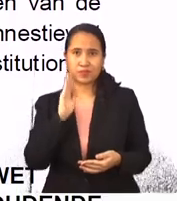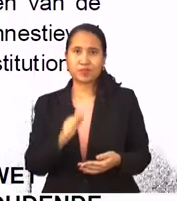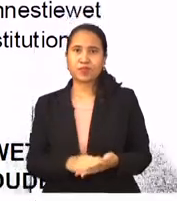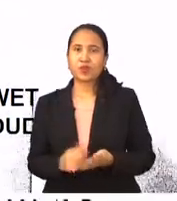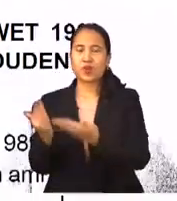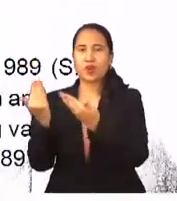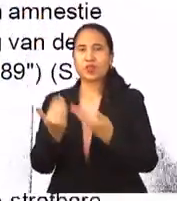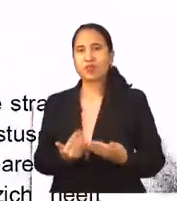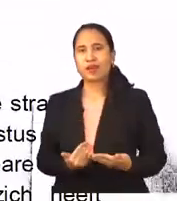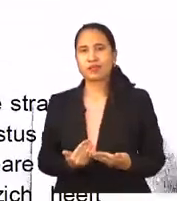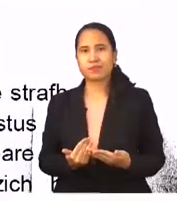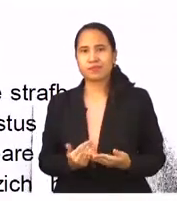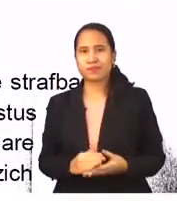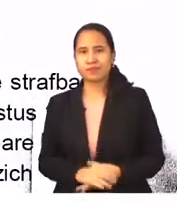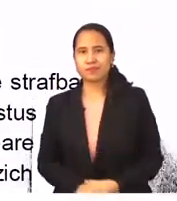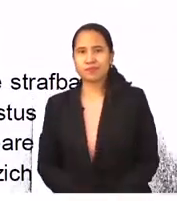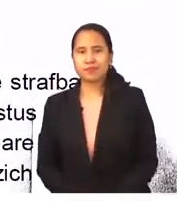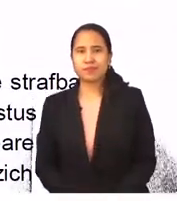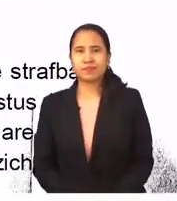ontvangen.